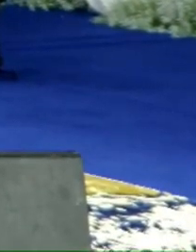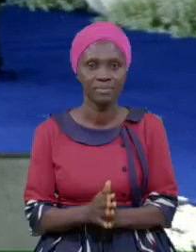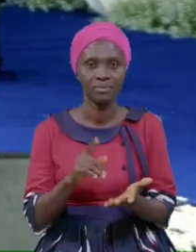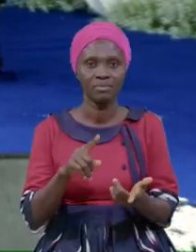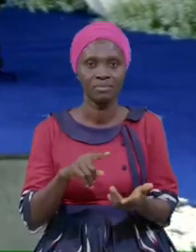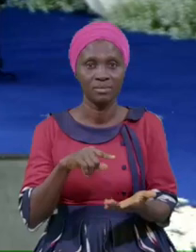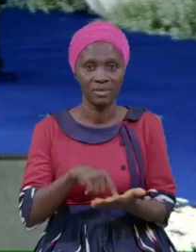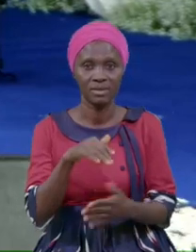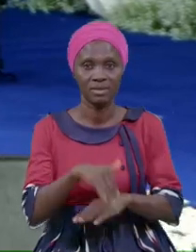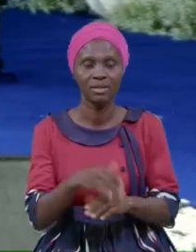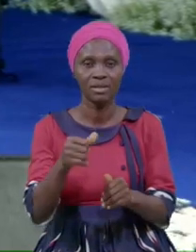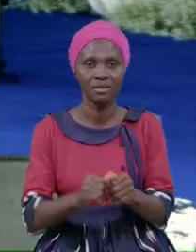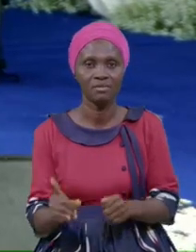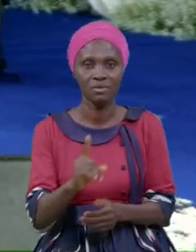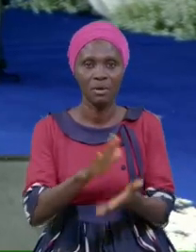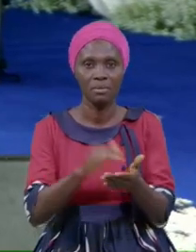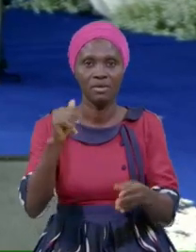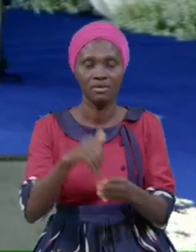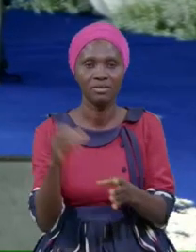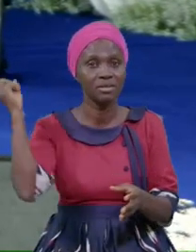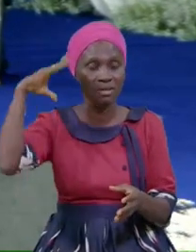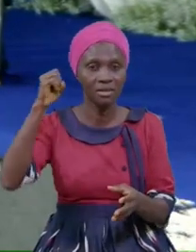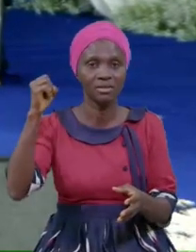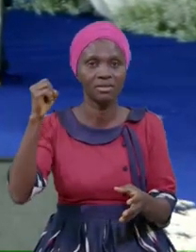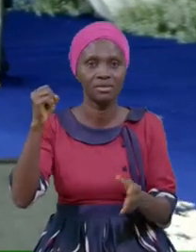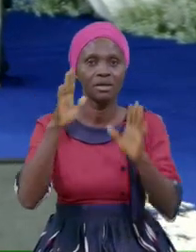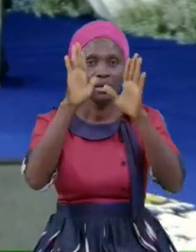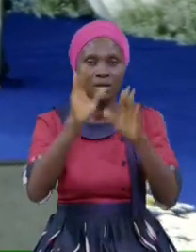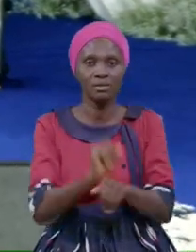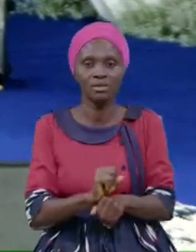quiconque croira, un grand miracle,